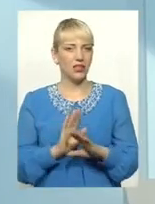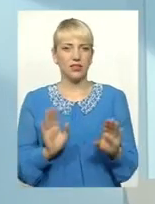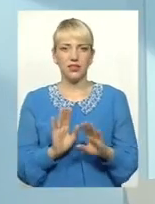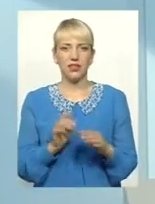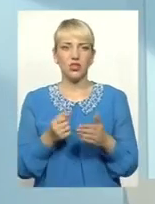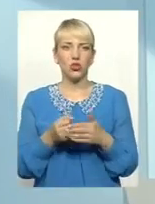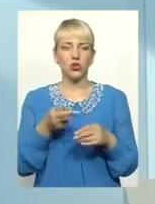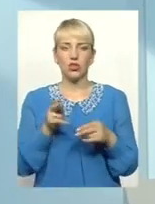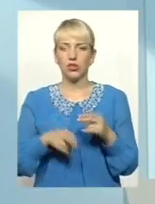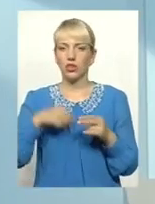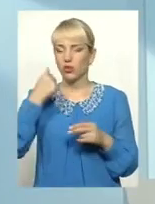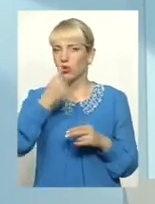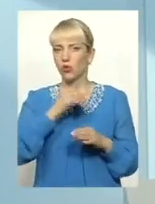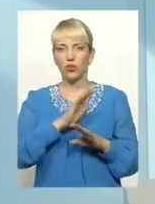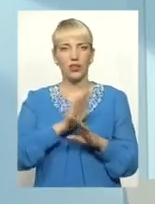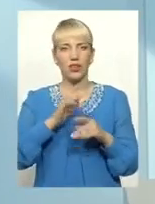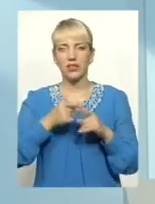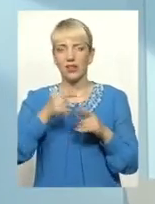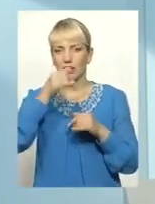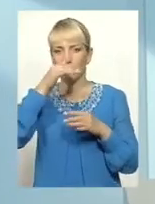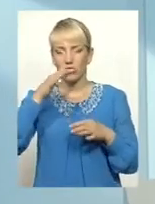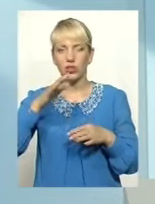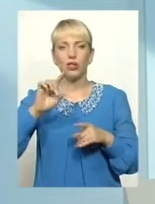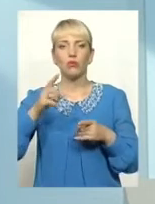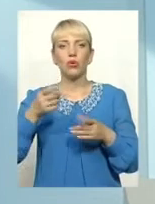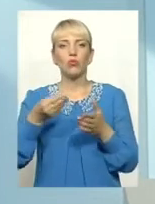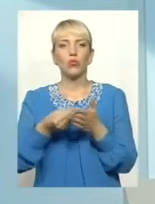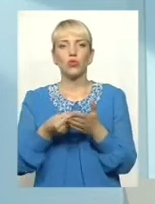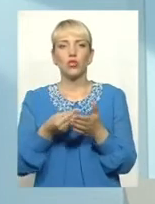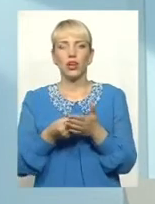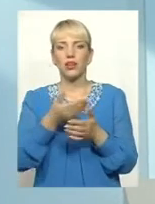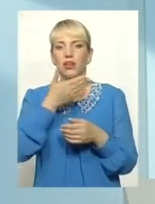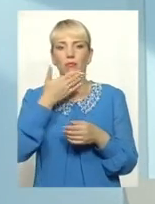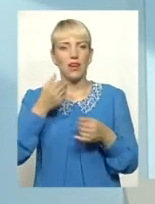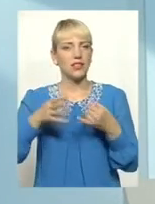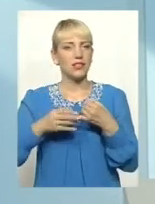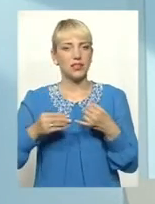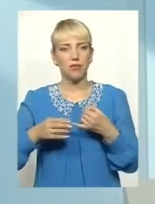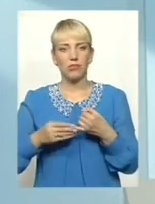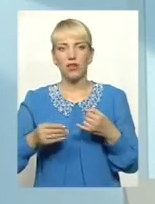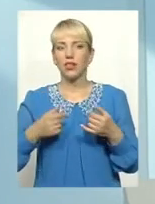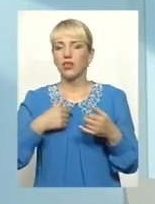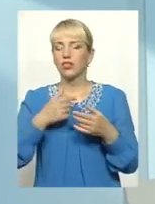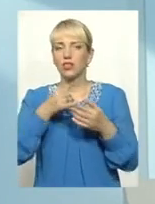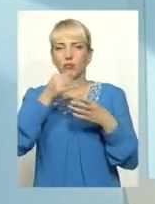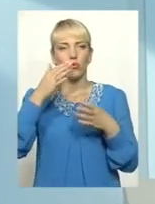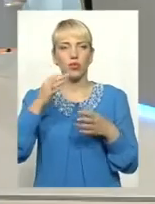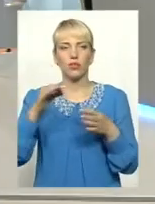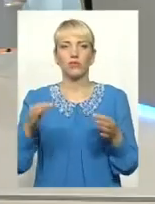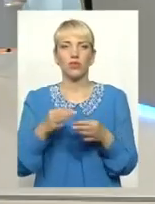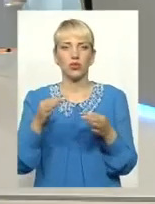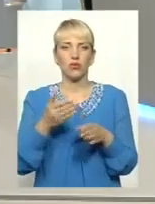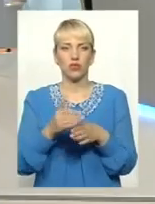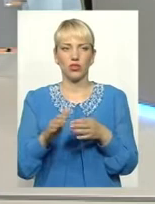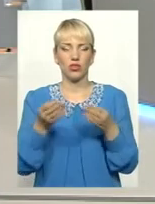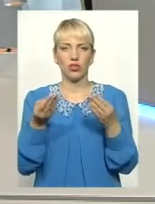це, по-перше, бюджетні кошти, вони використовуються. Ще не маючи земельної ділянки, не під що ми не можемо виділити кошти.